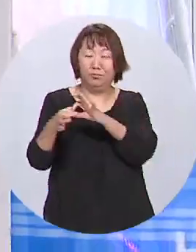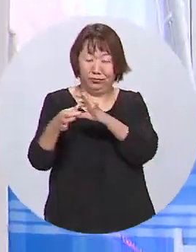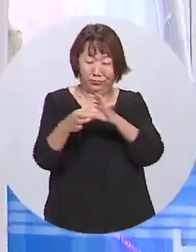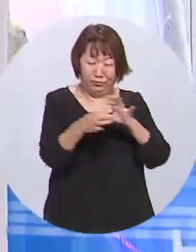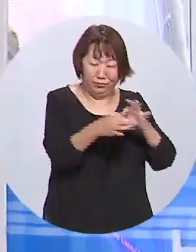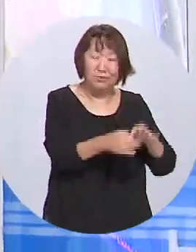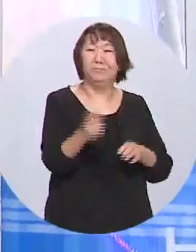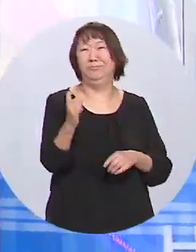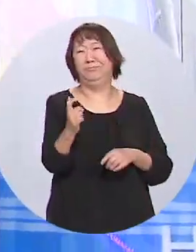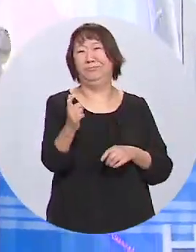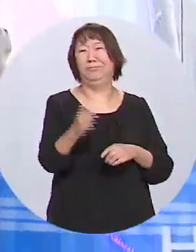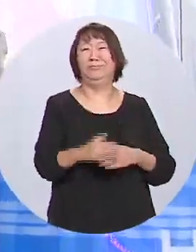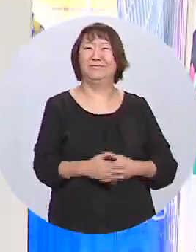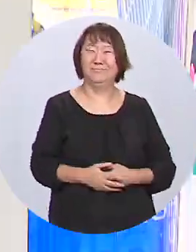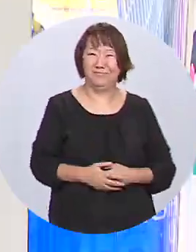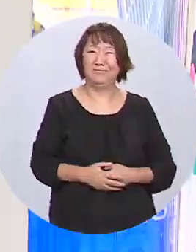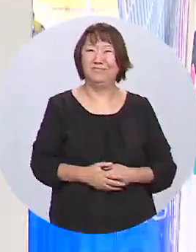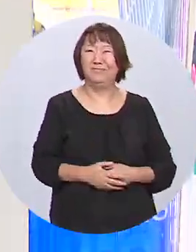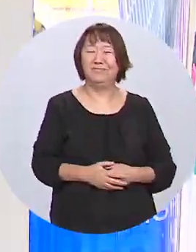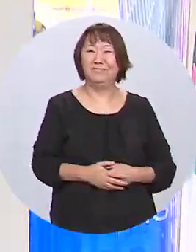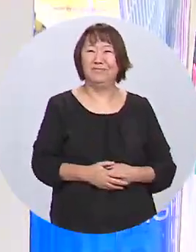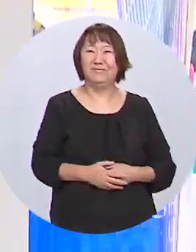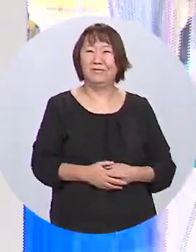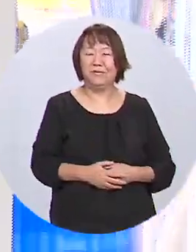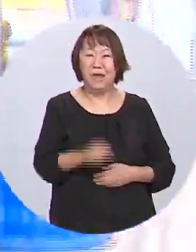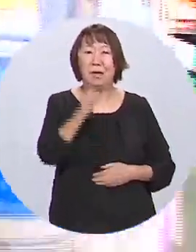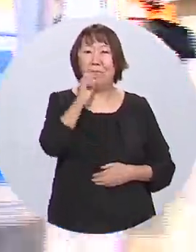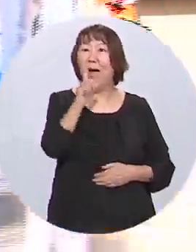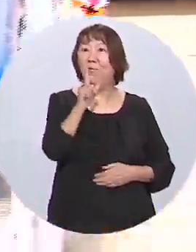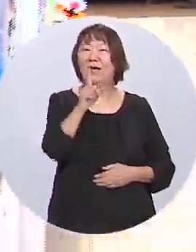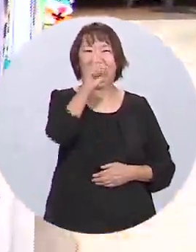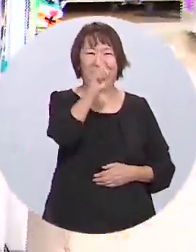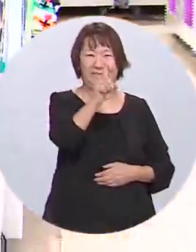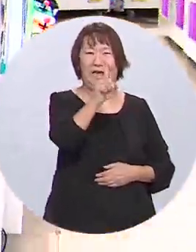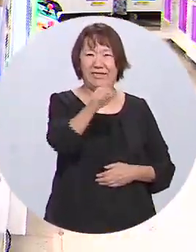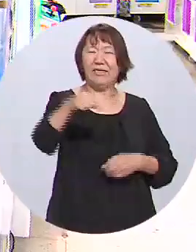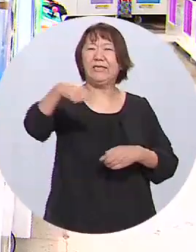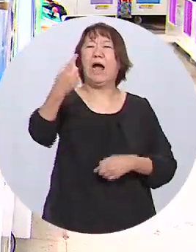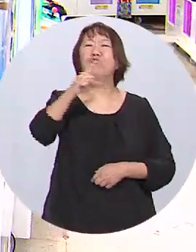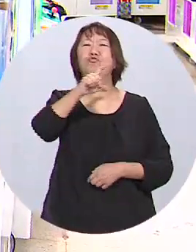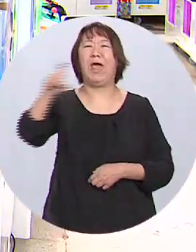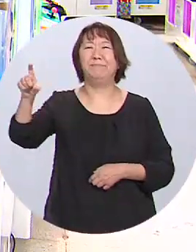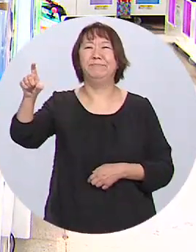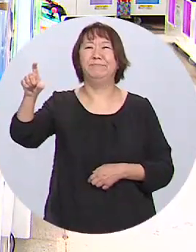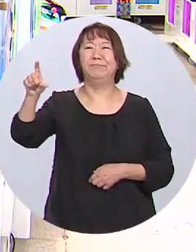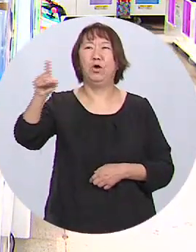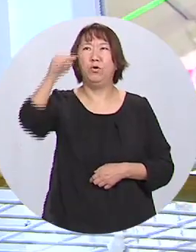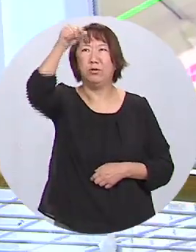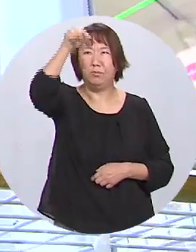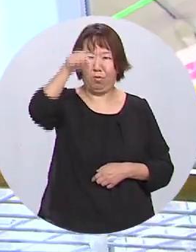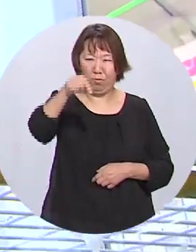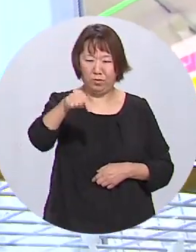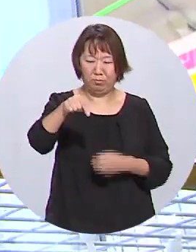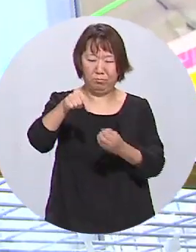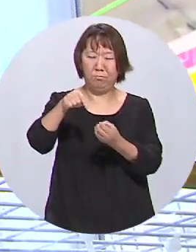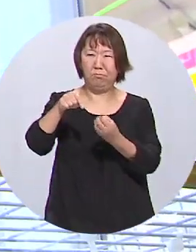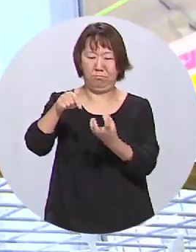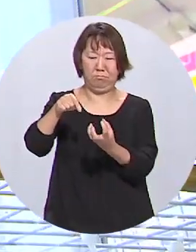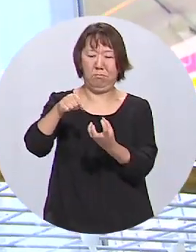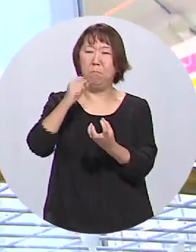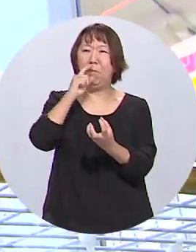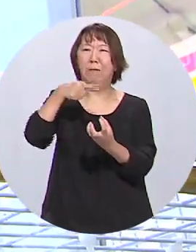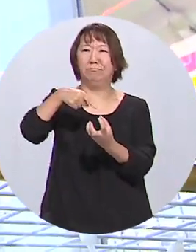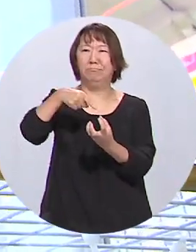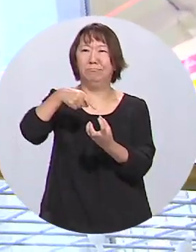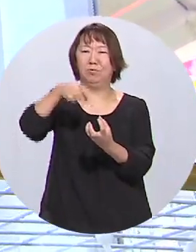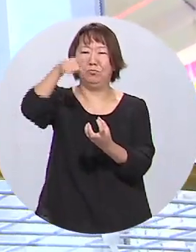やっている現状でございます。 パンキャッチャーは1ゲーム100円、上から紐でぶら下げられたパンをキ